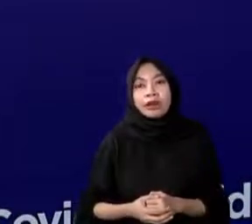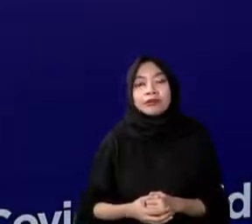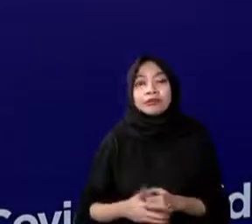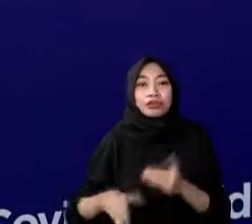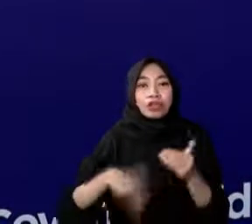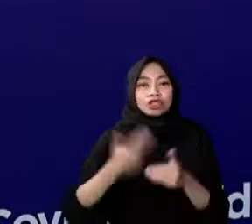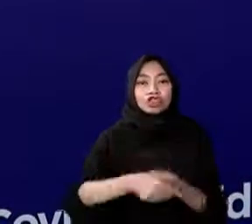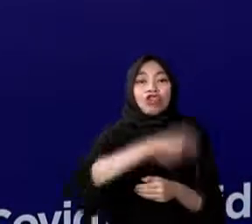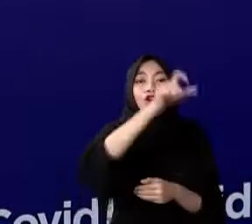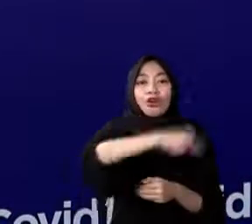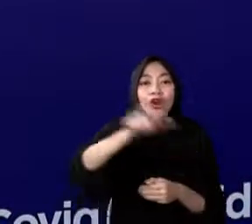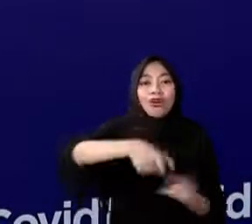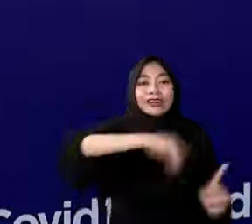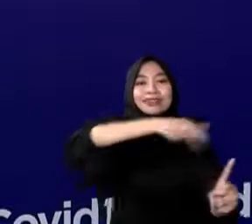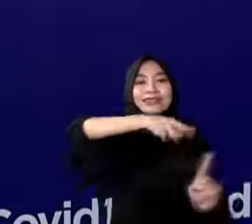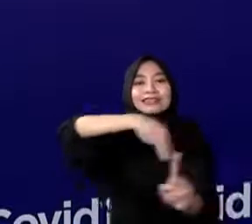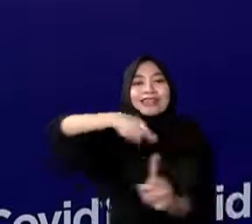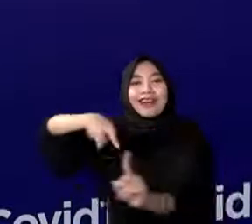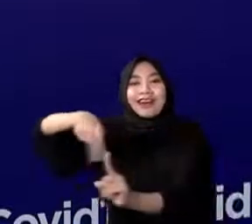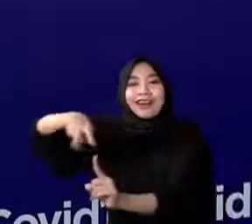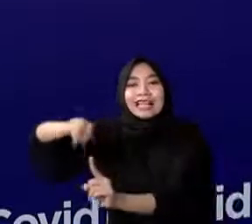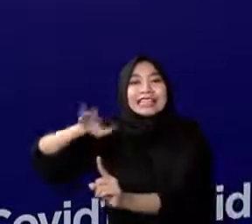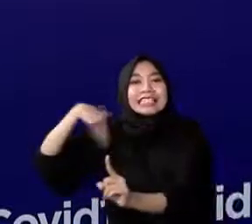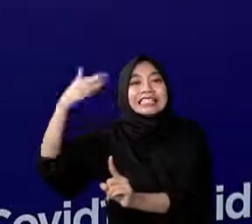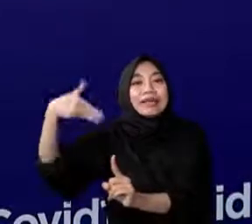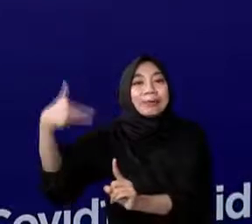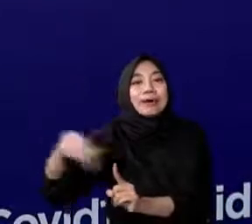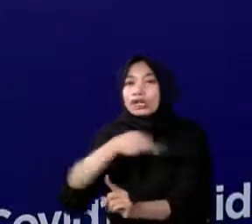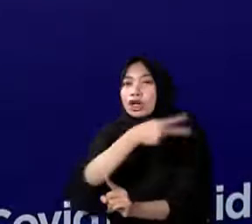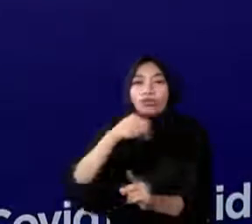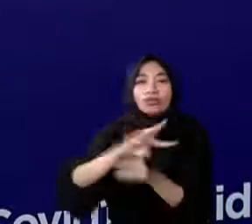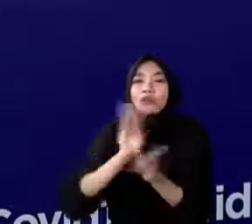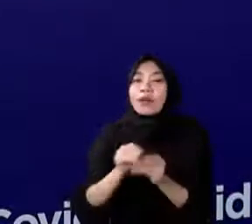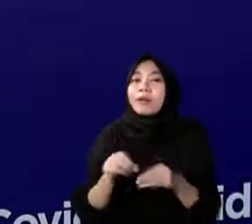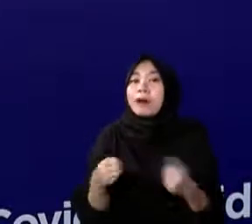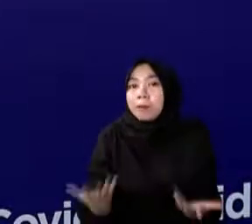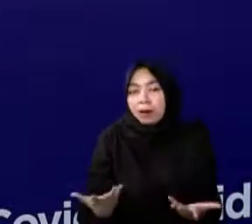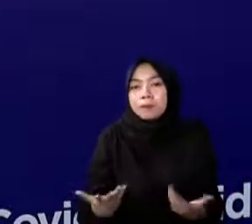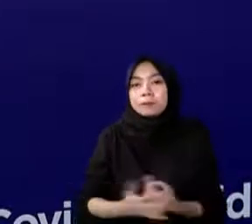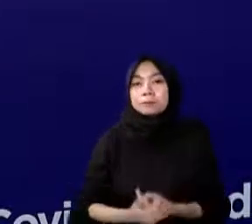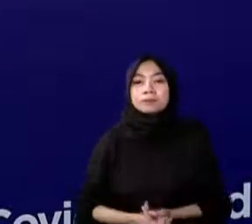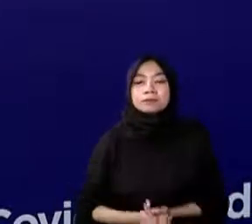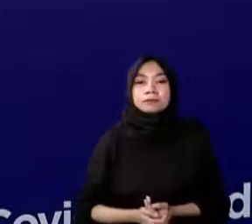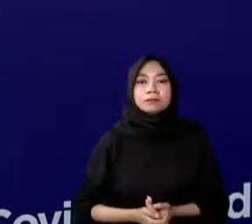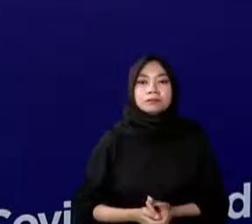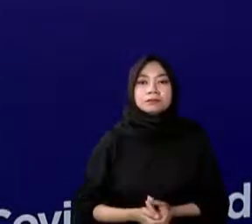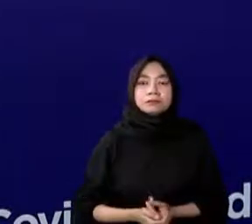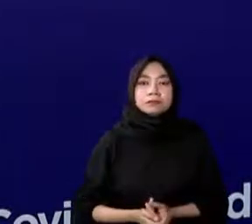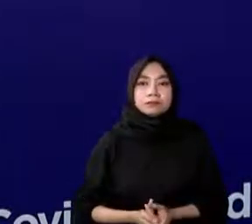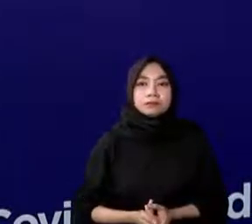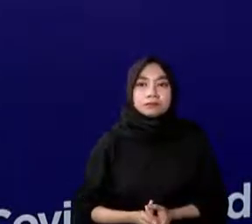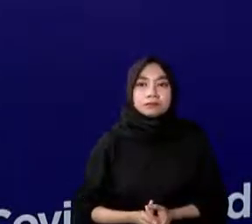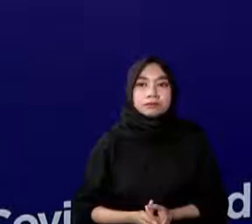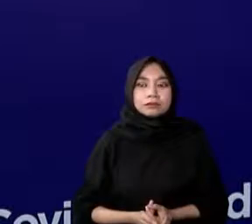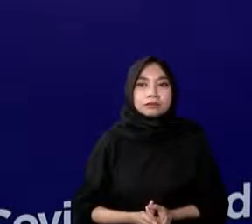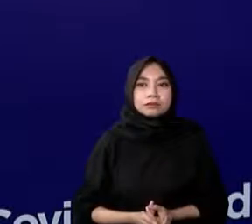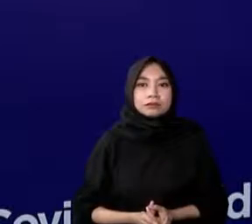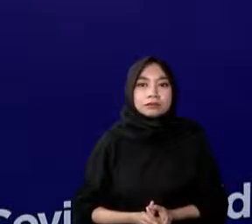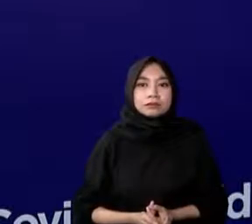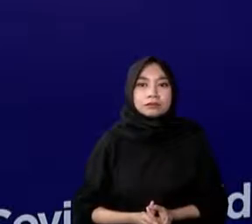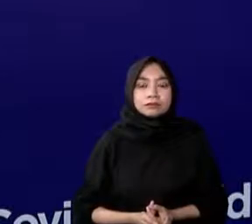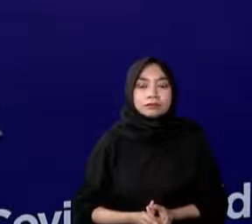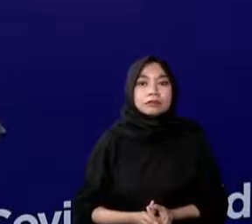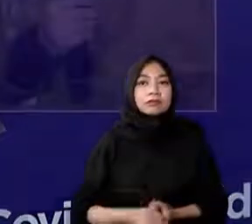penting. Kita pengen tahu berapa sih jumlah orang yang diperiksa setiap harinya di Indonesia. Di sini bisa kita lihat pergerakannya